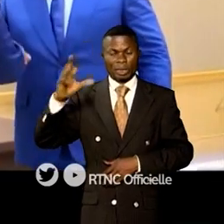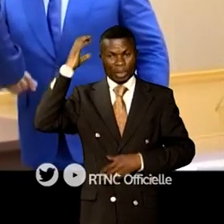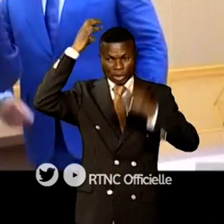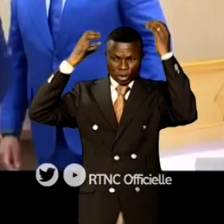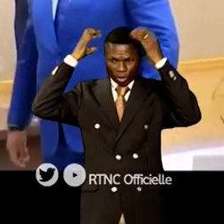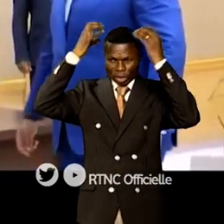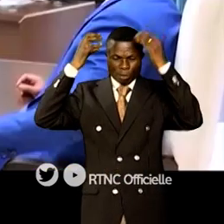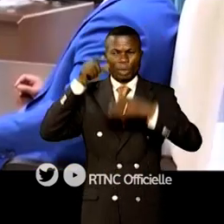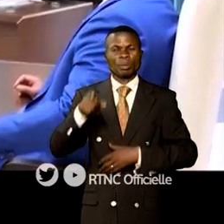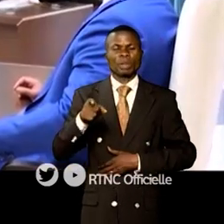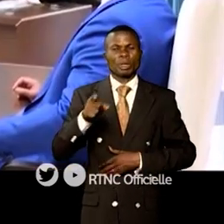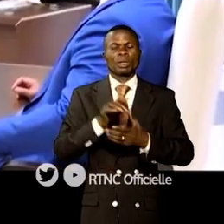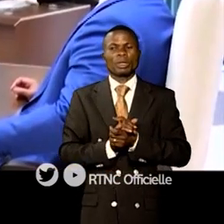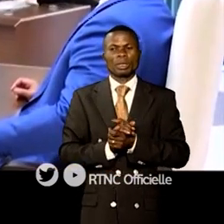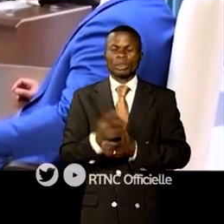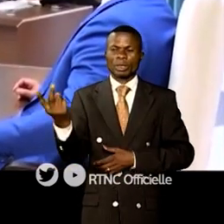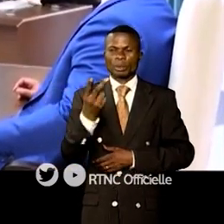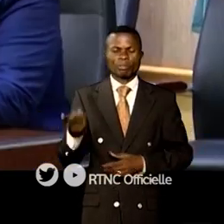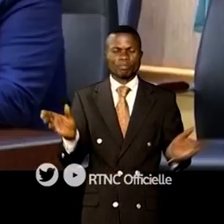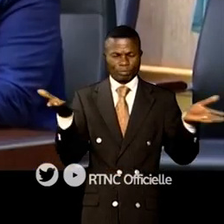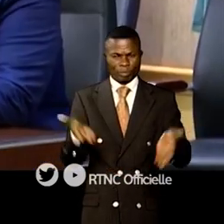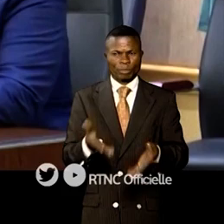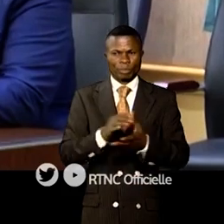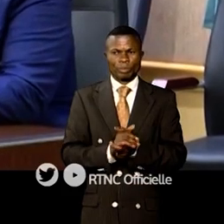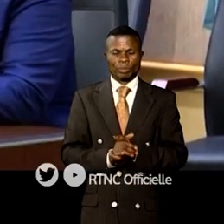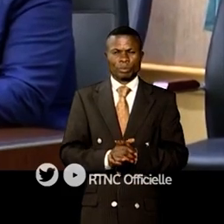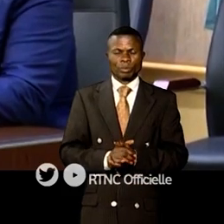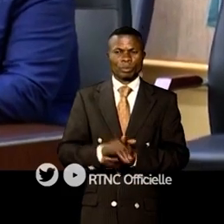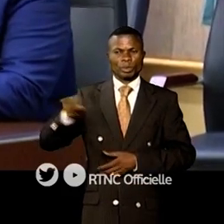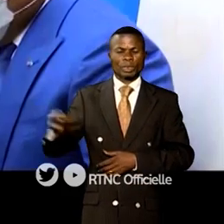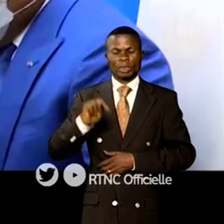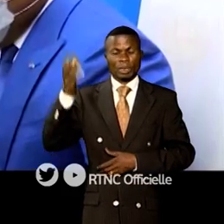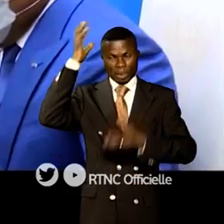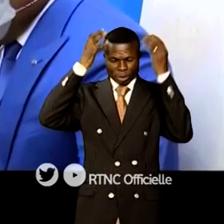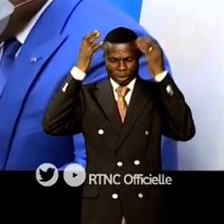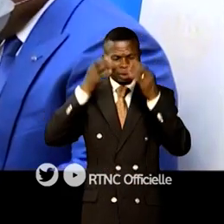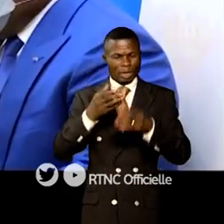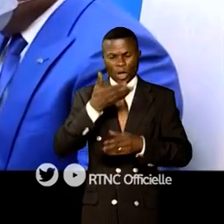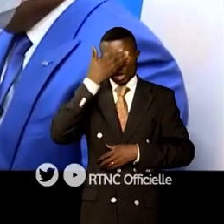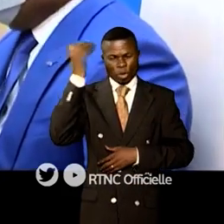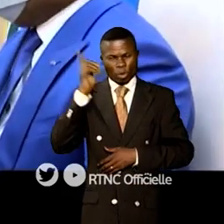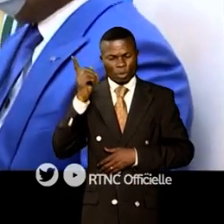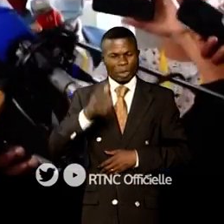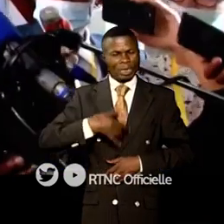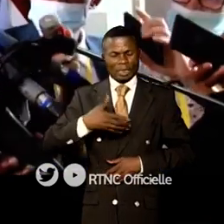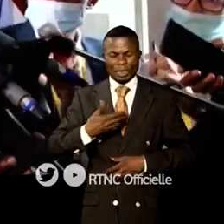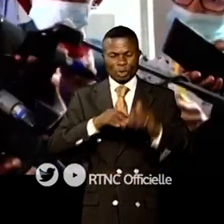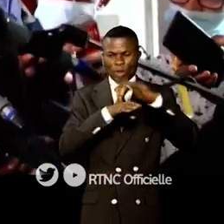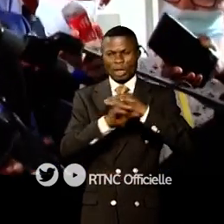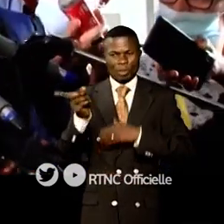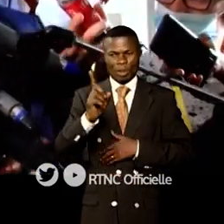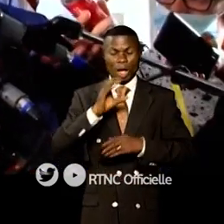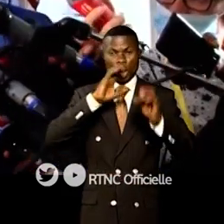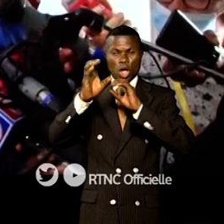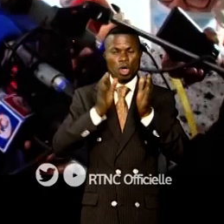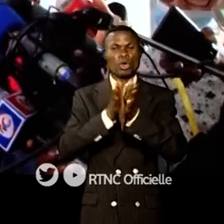du top 5 des partis politiques les mieux implantés au pays, Jean-Pierre Bemba Gombo n'a pas non plus caché son sentiment. Dans un